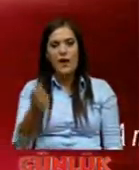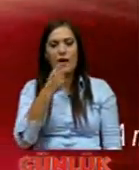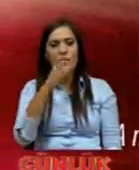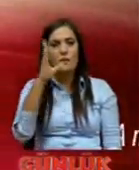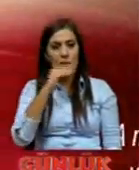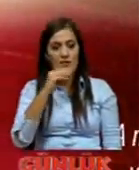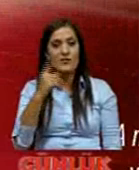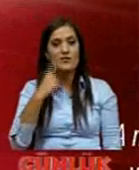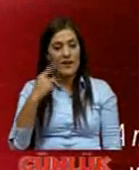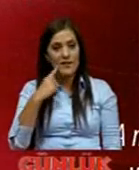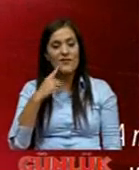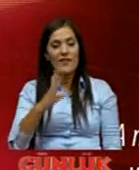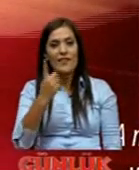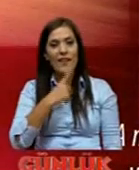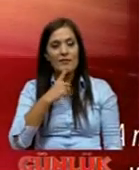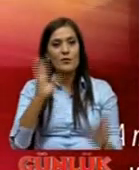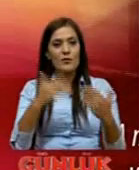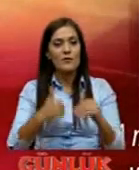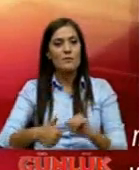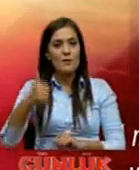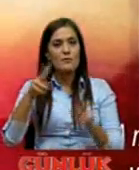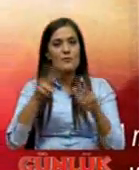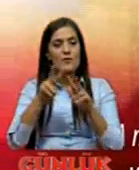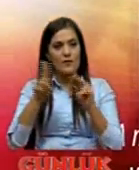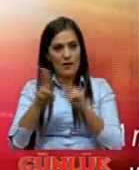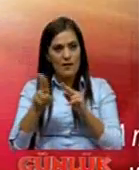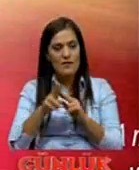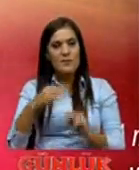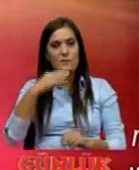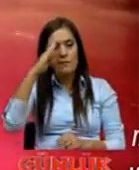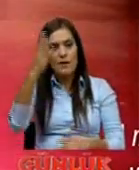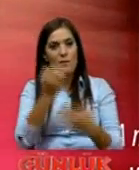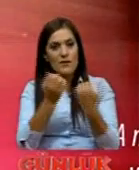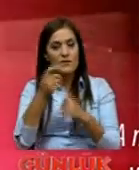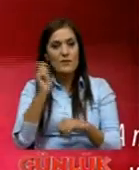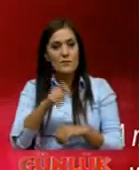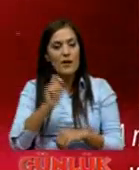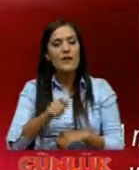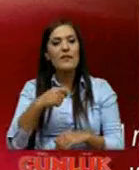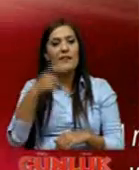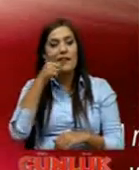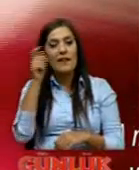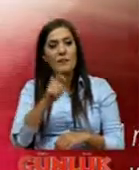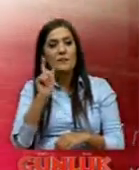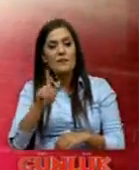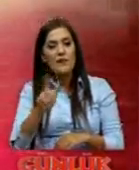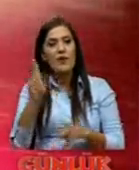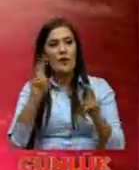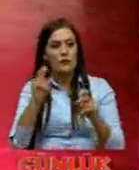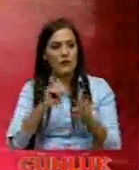Ankara Pastacılar, Şekerciler ve Tatlıcılar Odası Başkanı Mustafa Kahveci ile bayram alışverişi yaparken dikkat etmemiz gereken